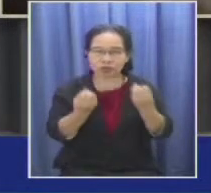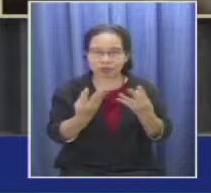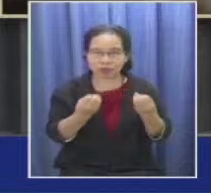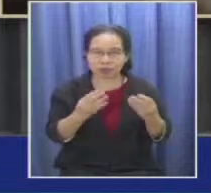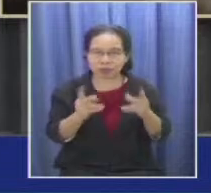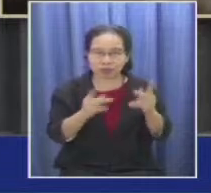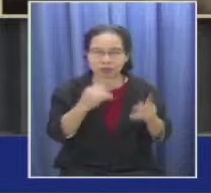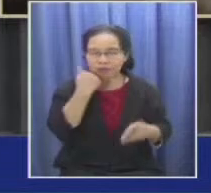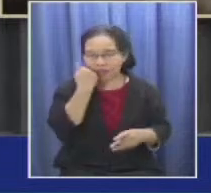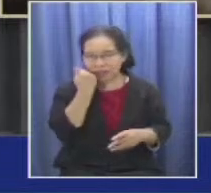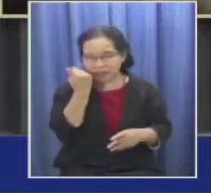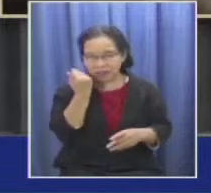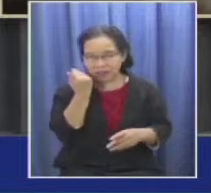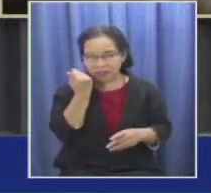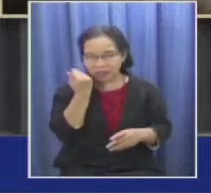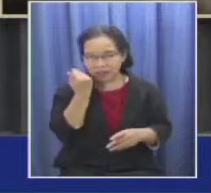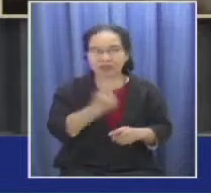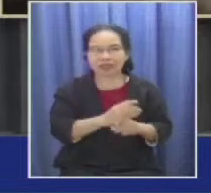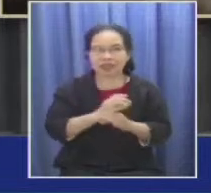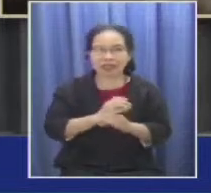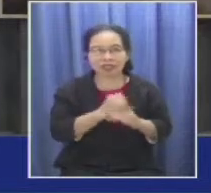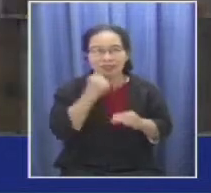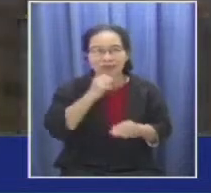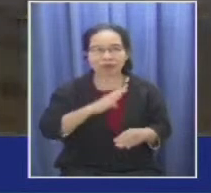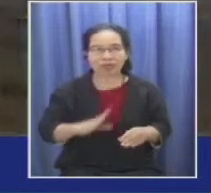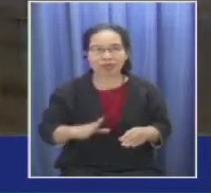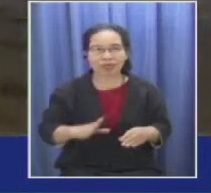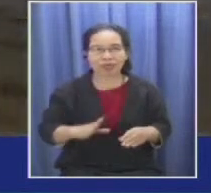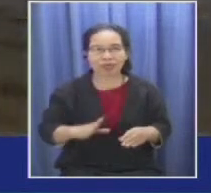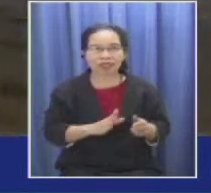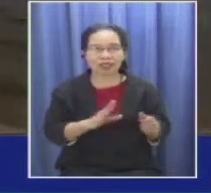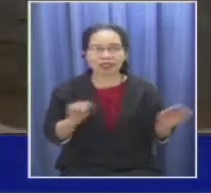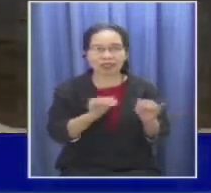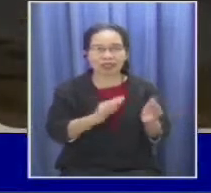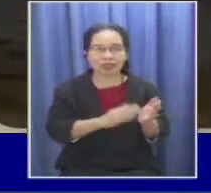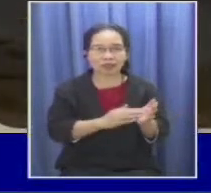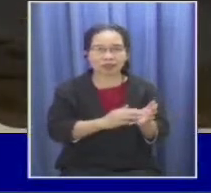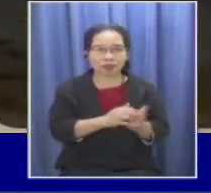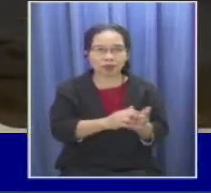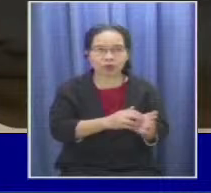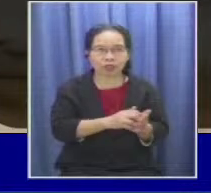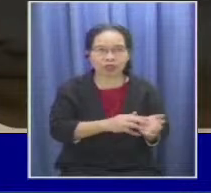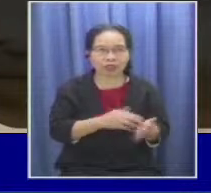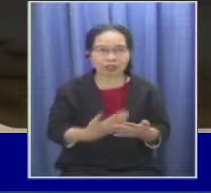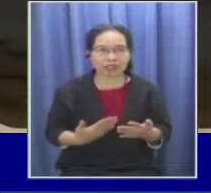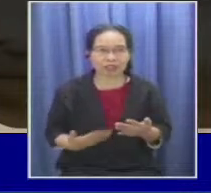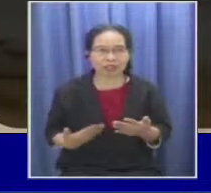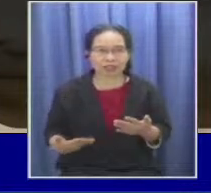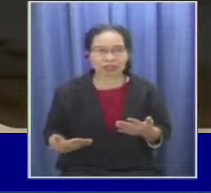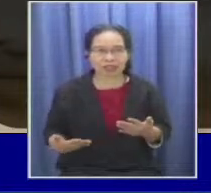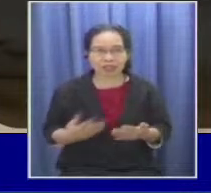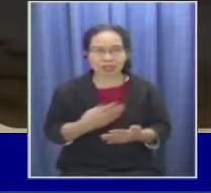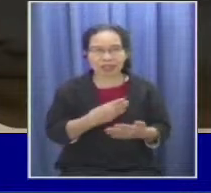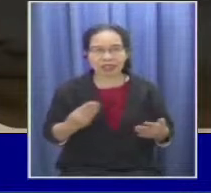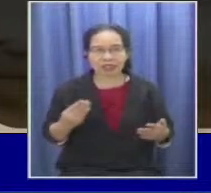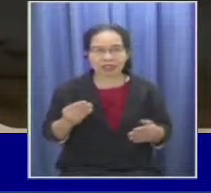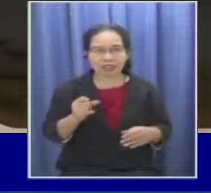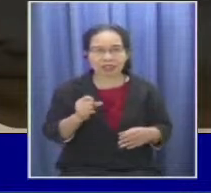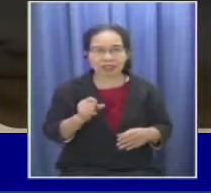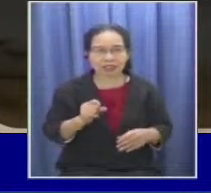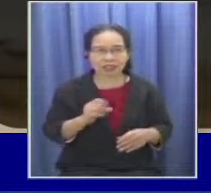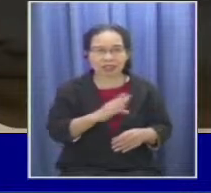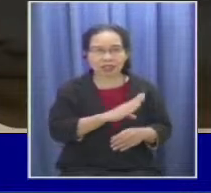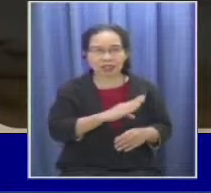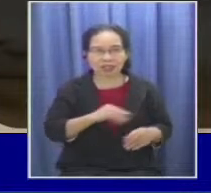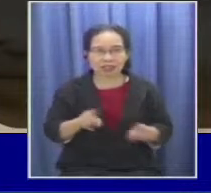emmo no twɛdeɛ emfa wona bɔbɔ no emmo ne twɛdeɛ tia mu wo yere so mu nani